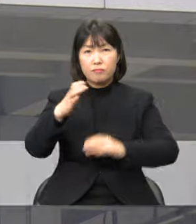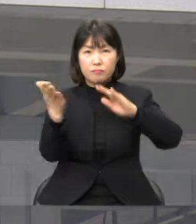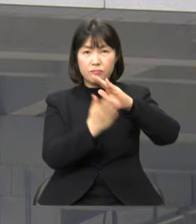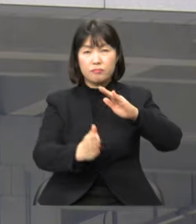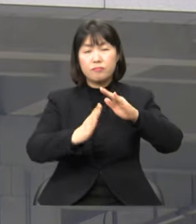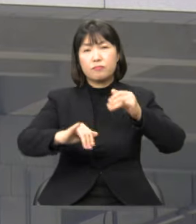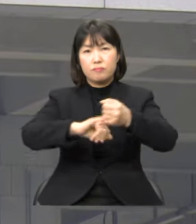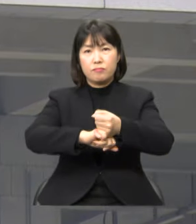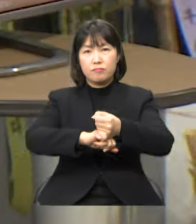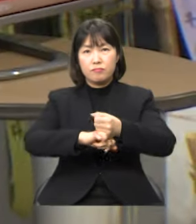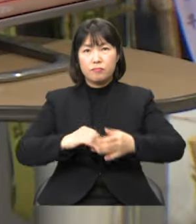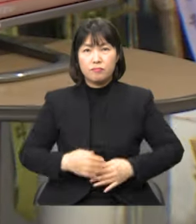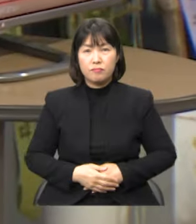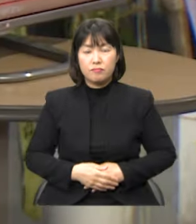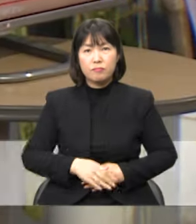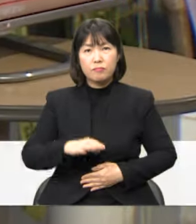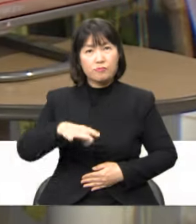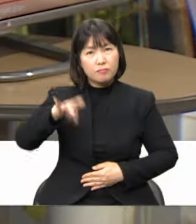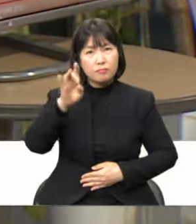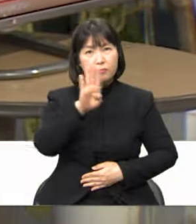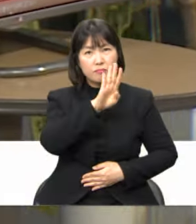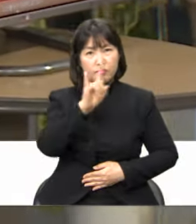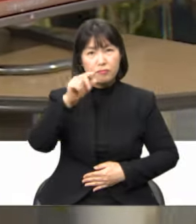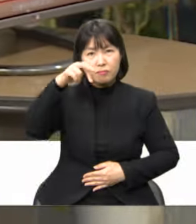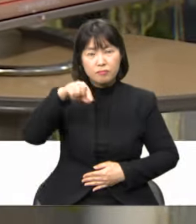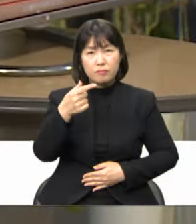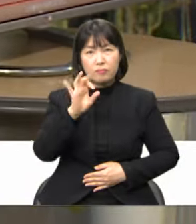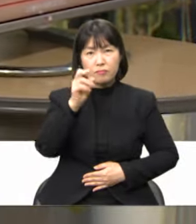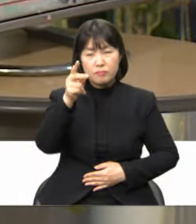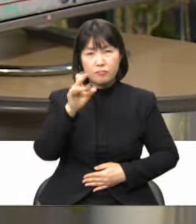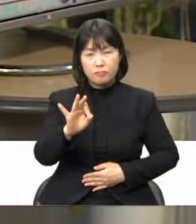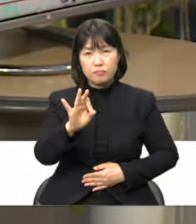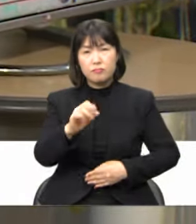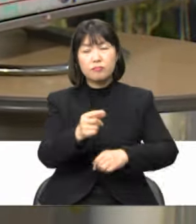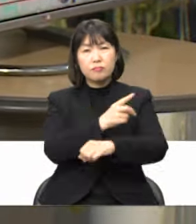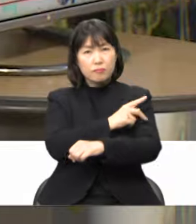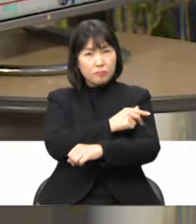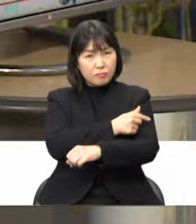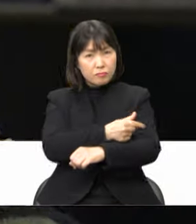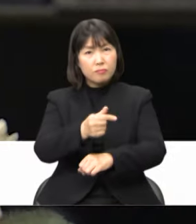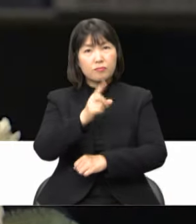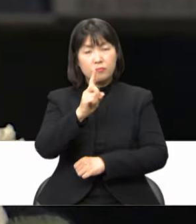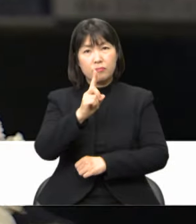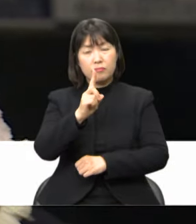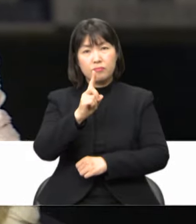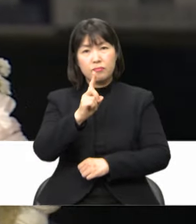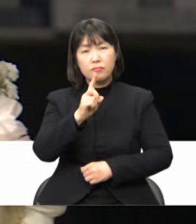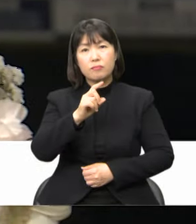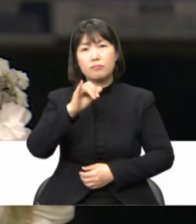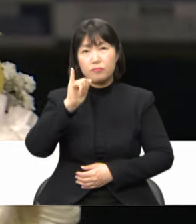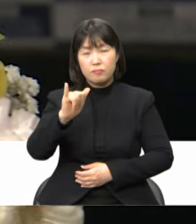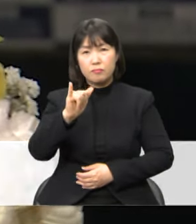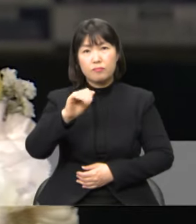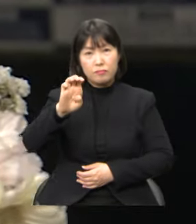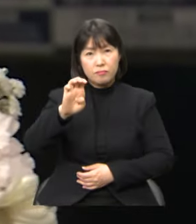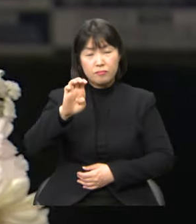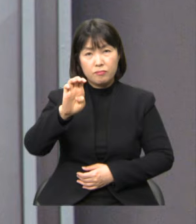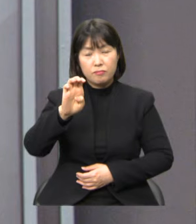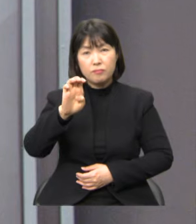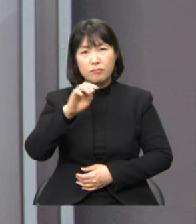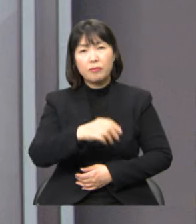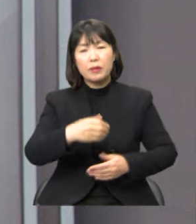약속했습니다 우선 배준형 당선인은 GTS DY 자와 노선의 예타 면제 추진을 공약했습니다